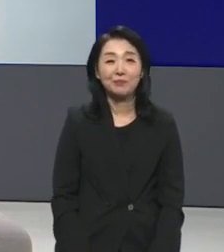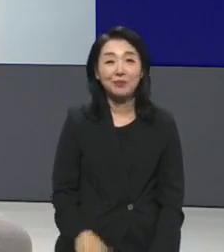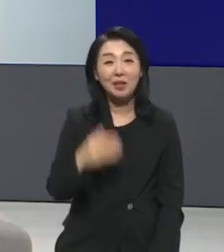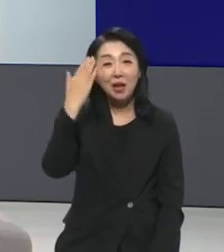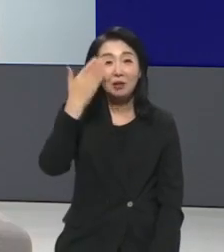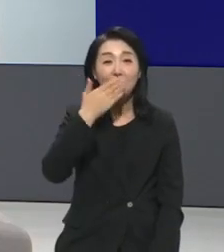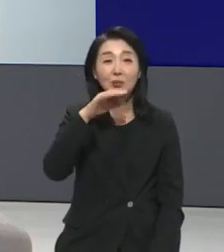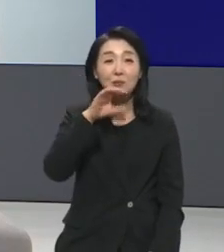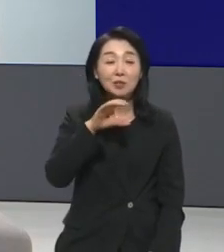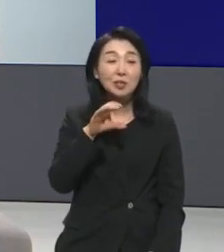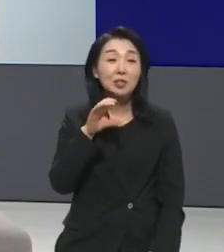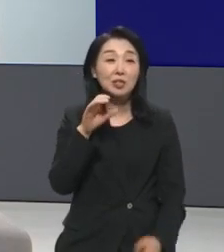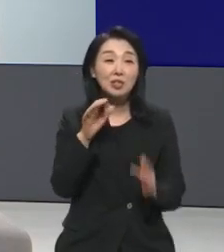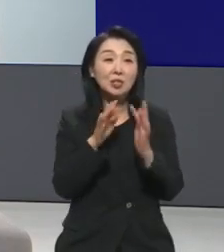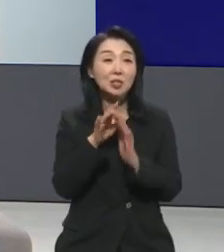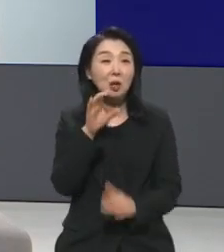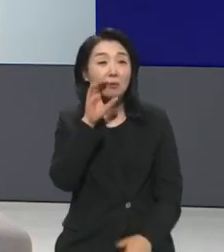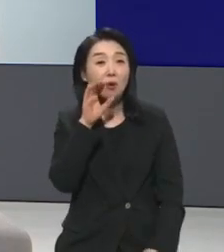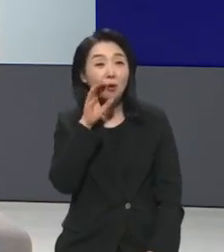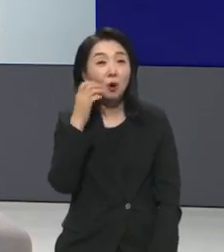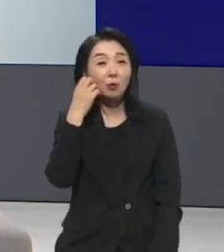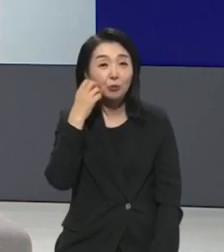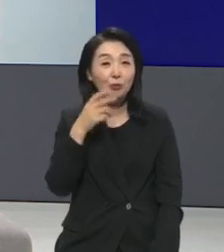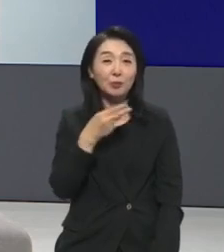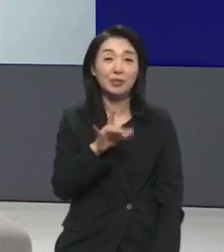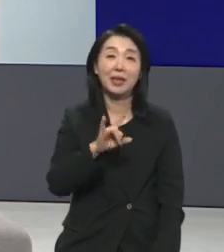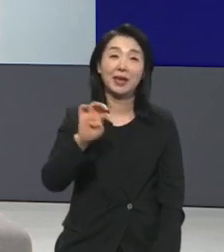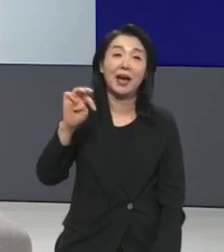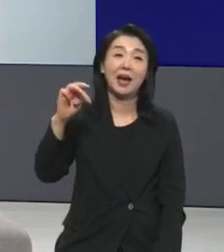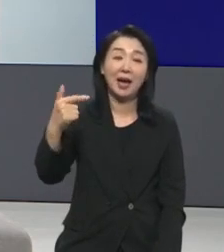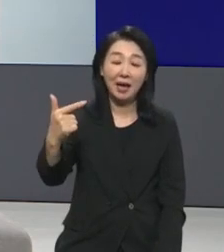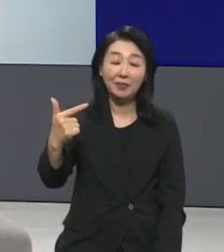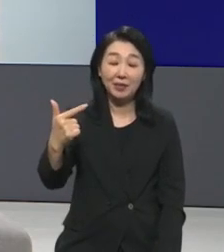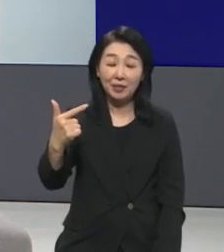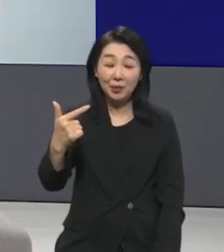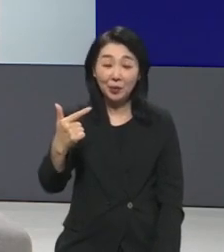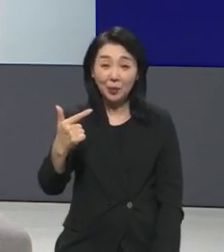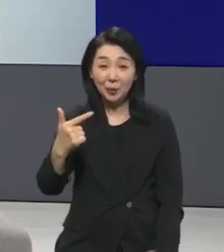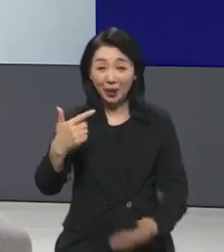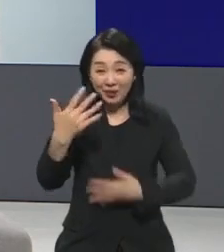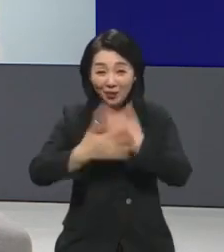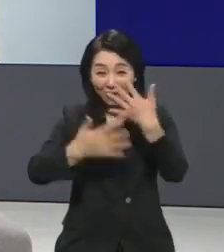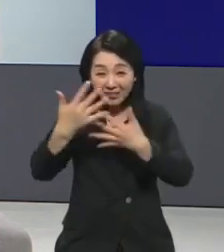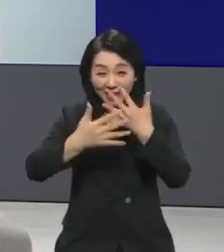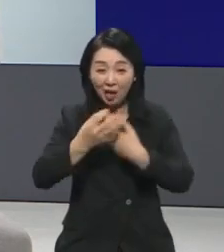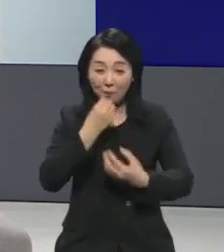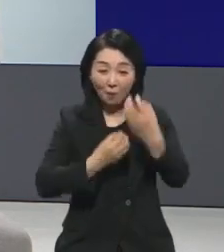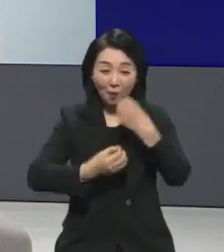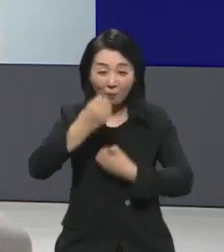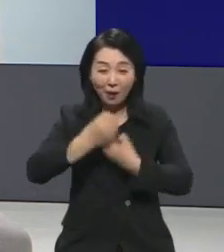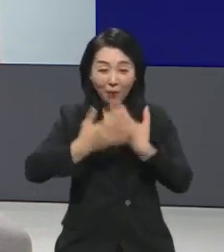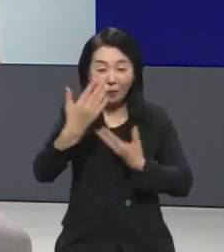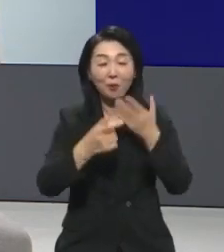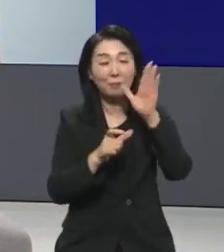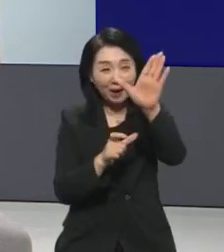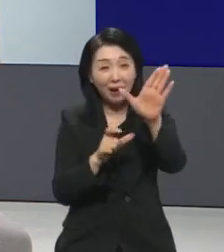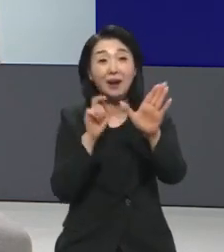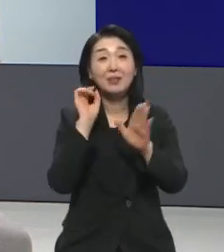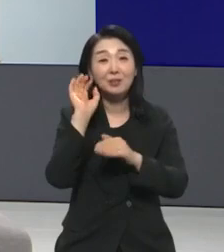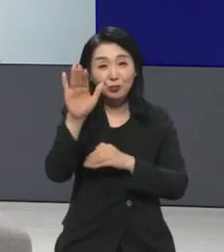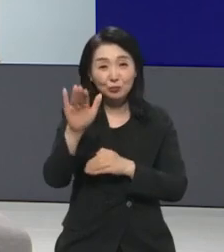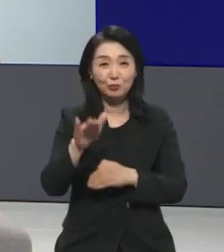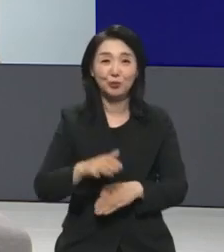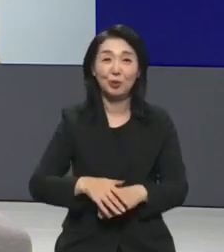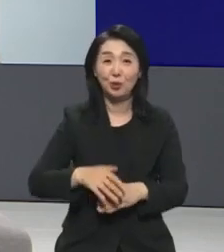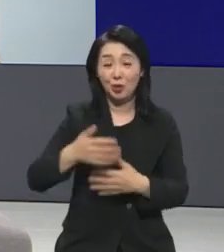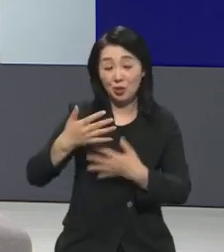음식 블로거 세라 안 씨가 지난달 틱톡에 올린 이 냉동김밥 먹방 영상이 화제가 되면서입니다. 네. 이 영상의